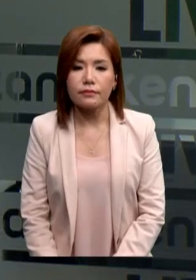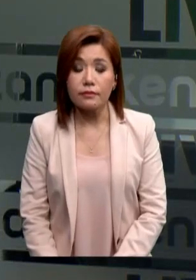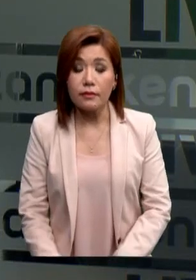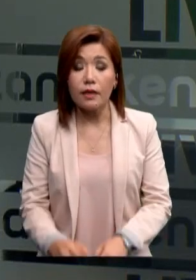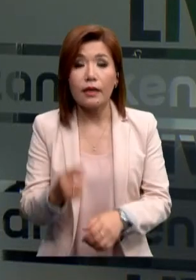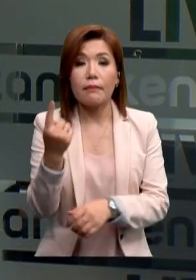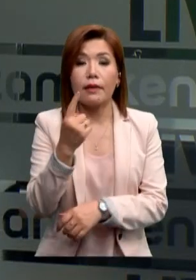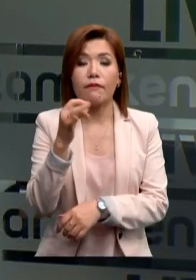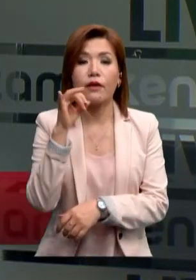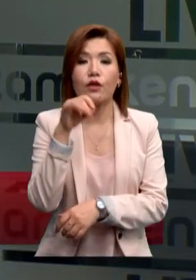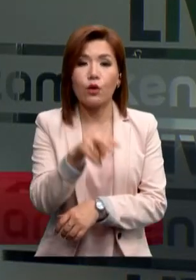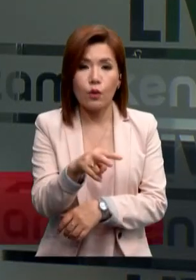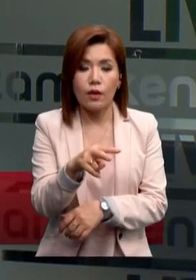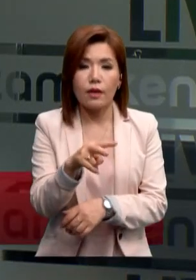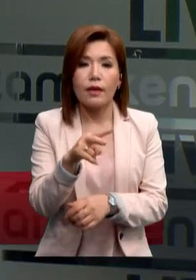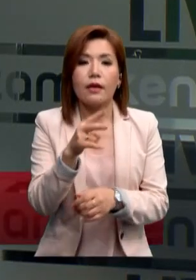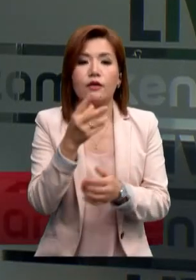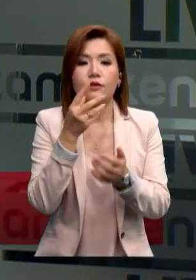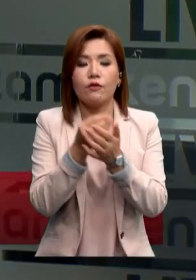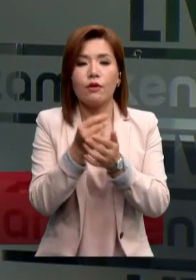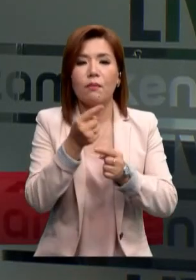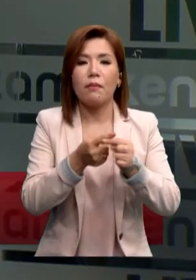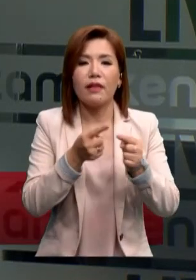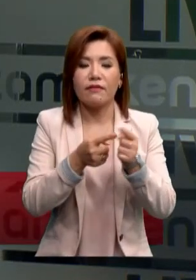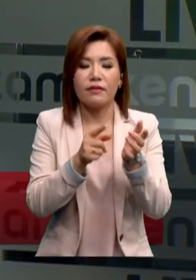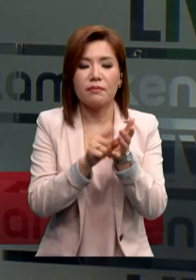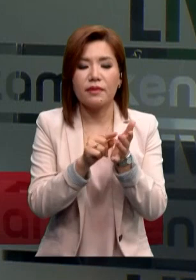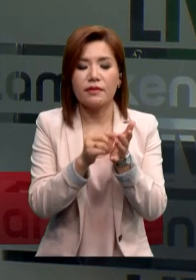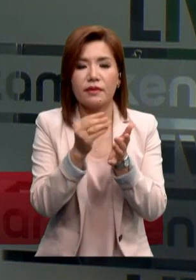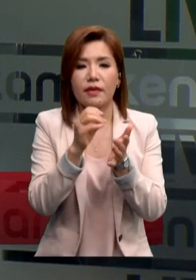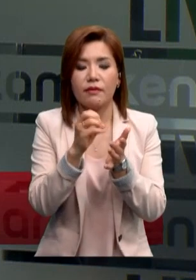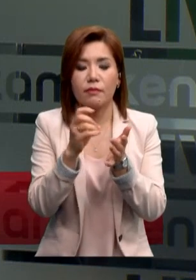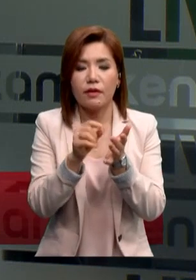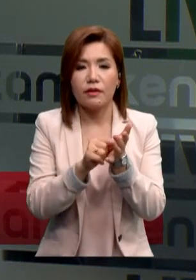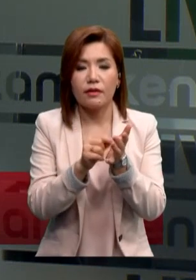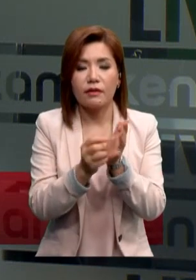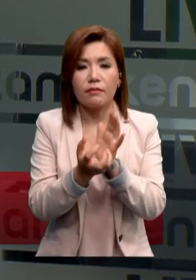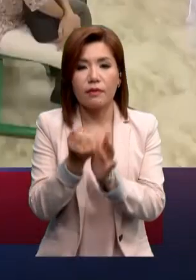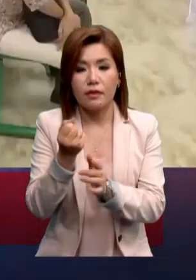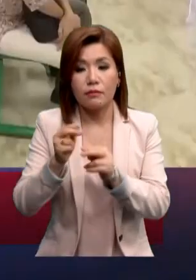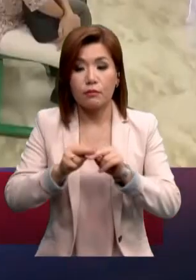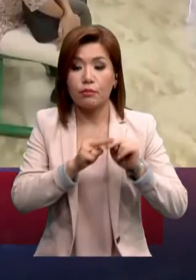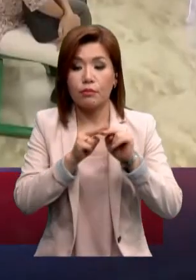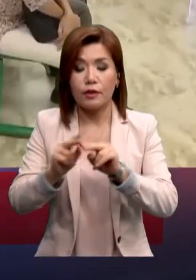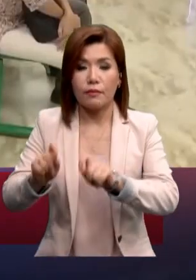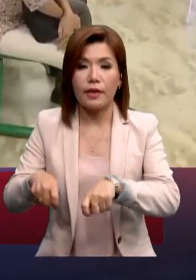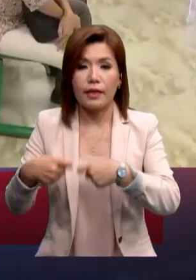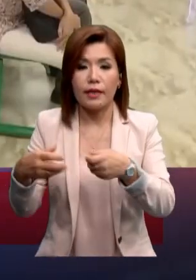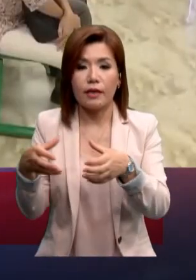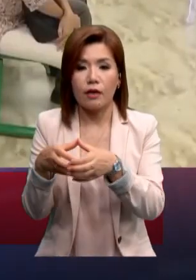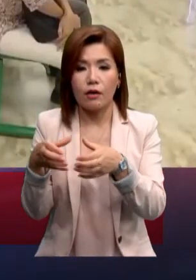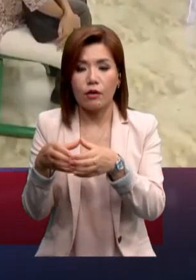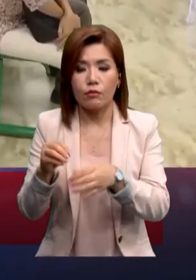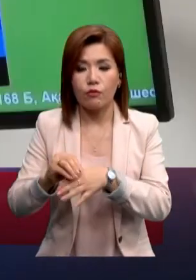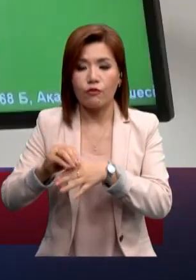с 1 июля казахстанцы смогут инвестировать половину своих накоплений из енп в частном инвесторам которую в свою очередь смогут